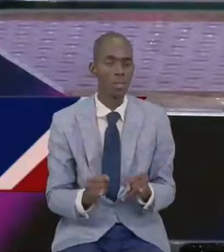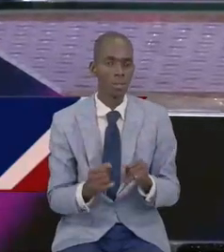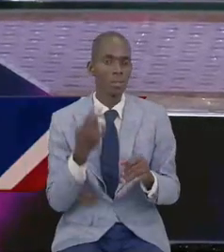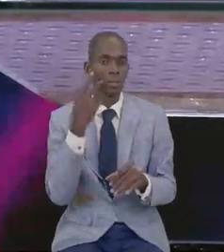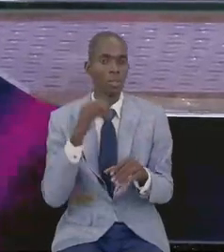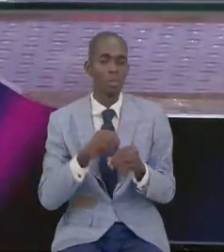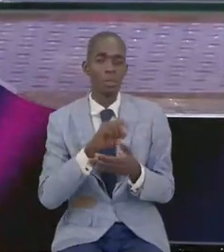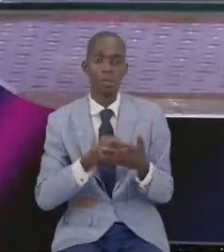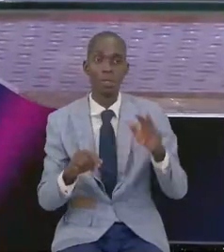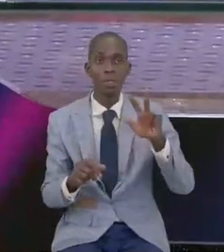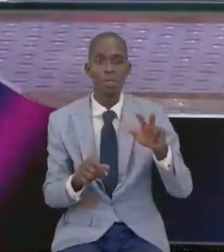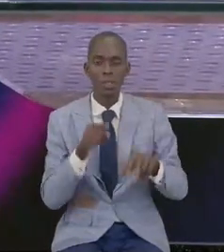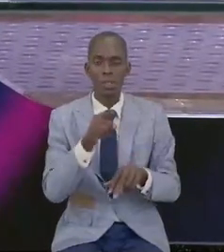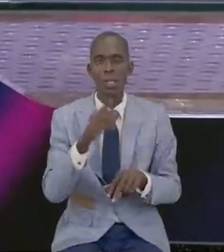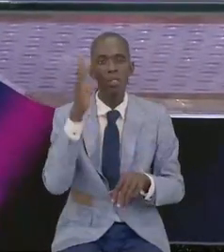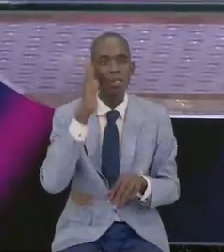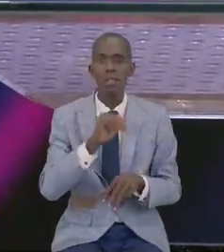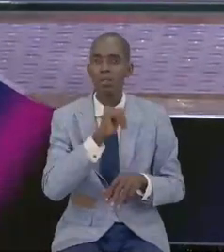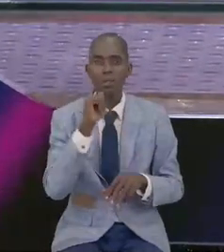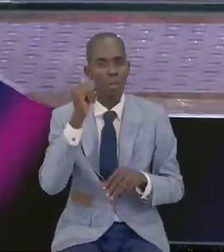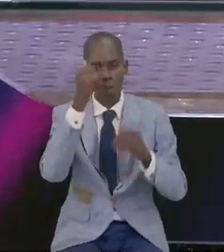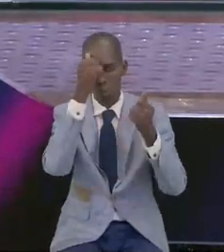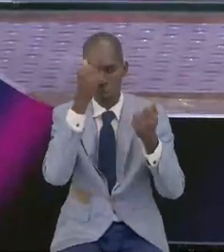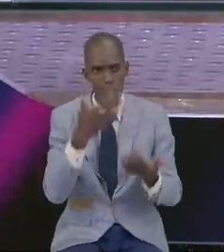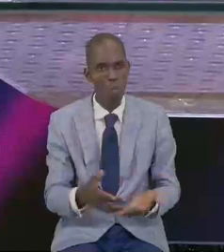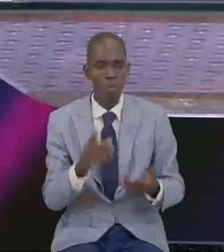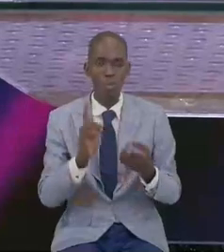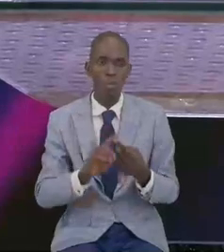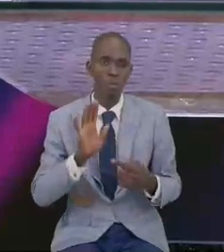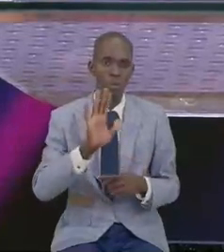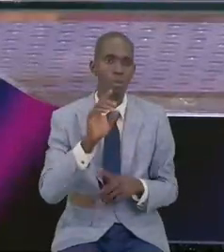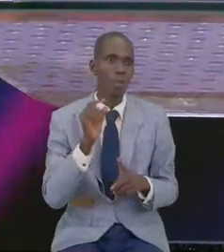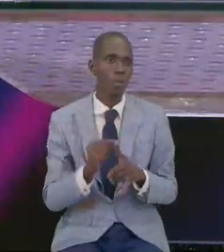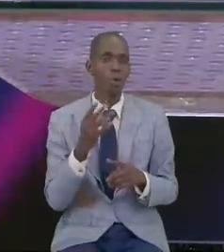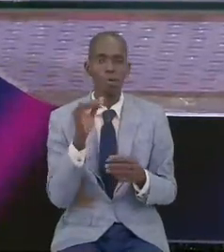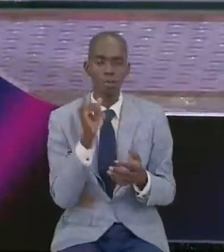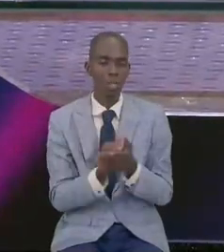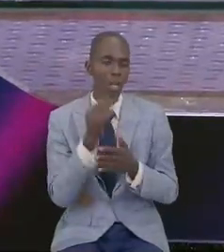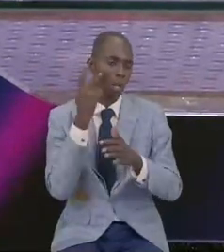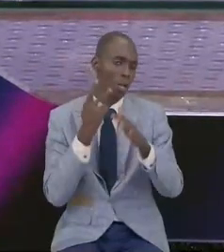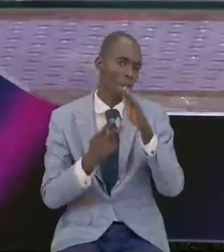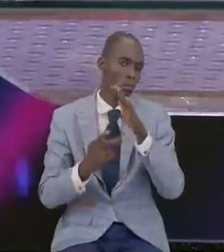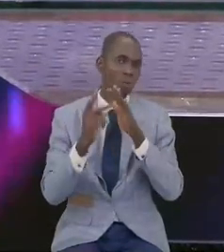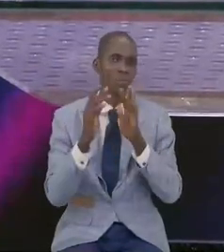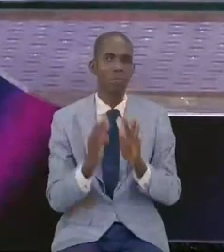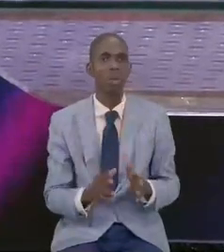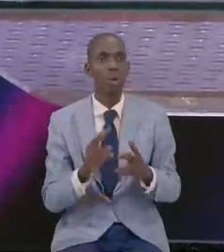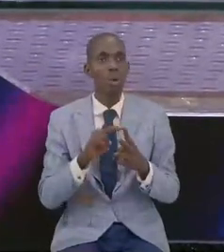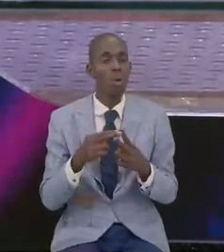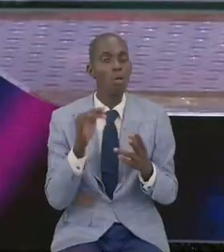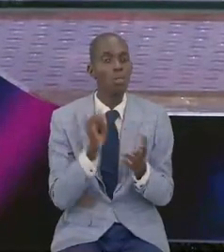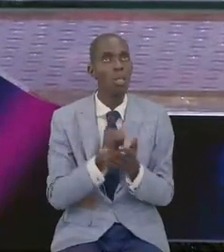3. Tu n'écouteras pas les paroles de ce prophète ou de